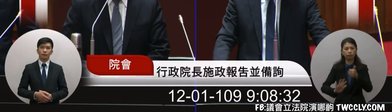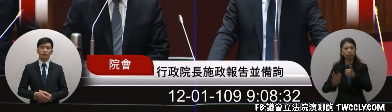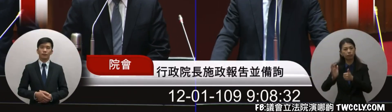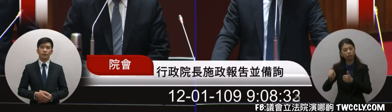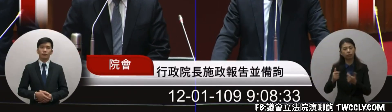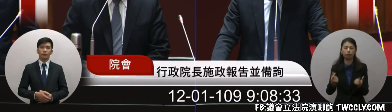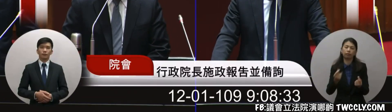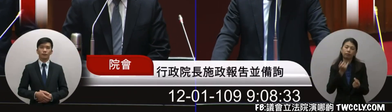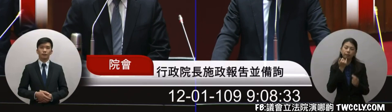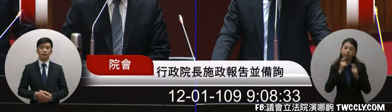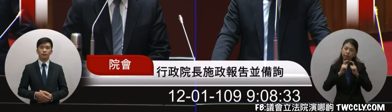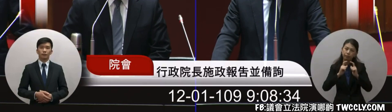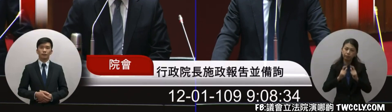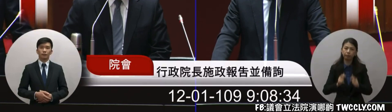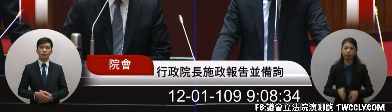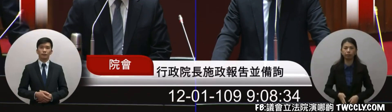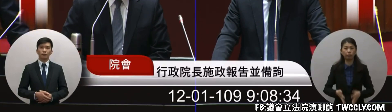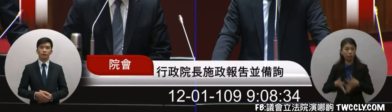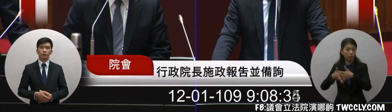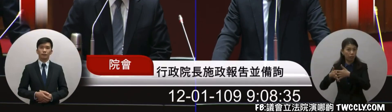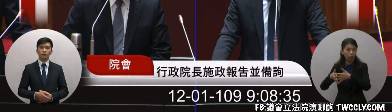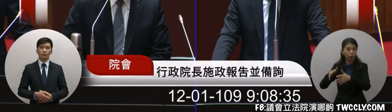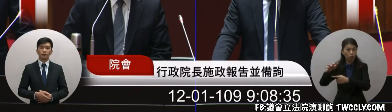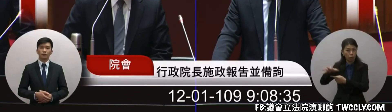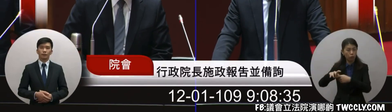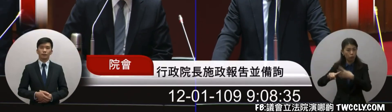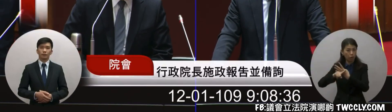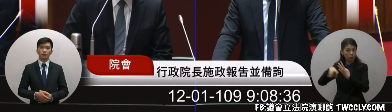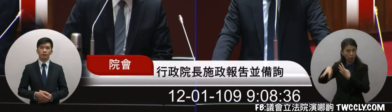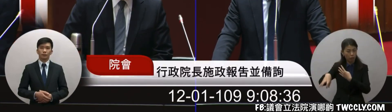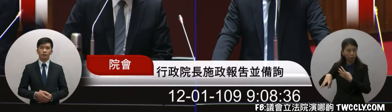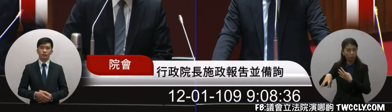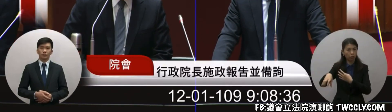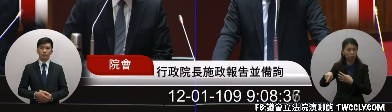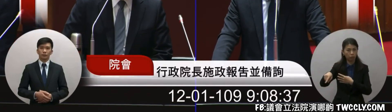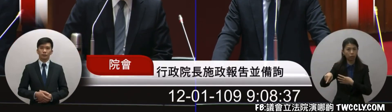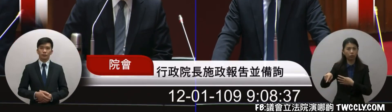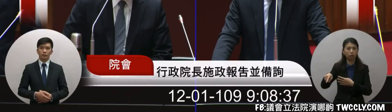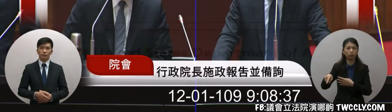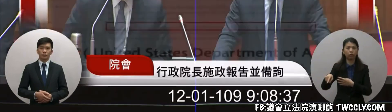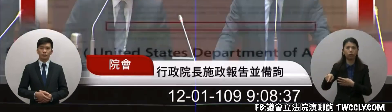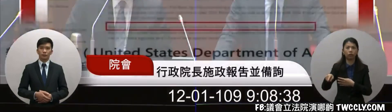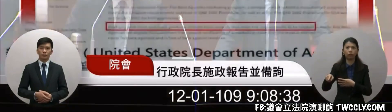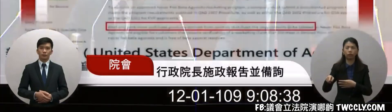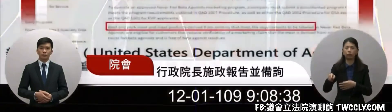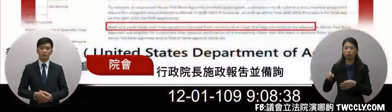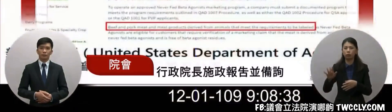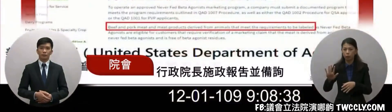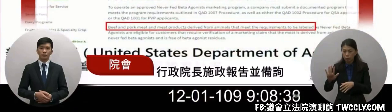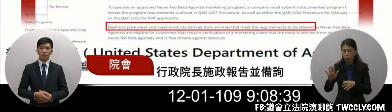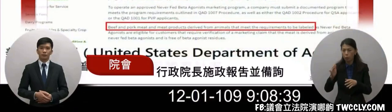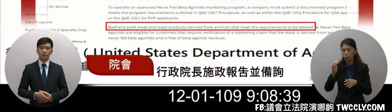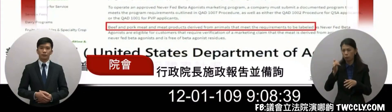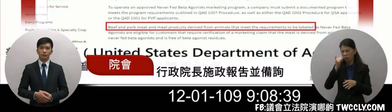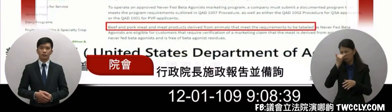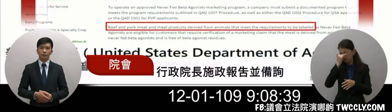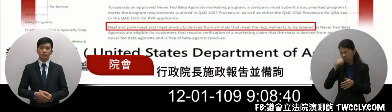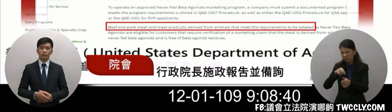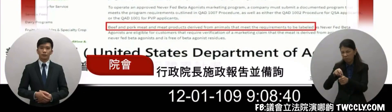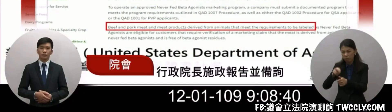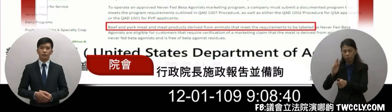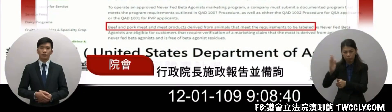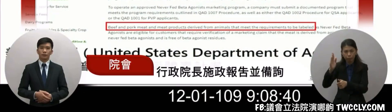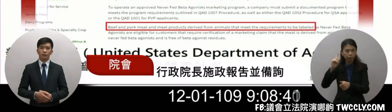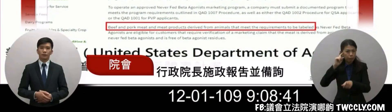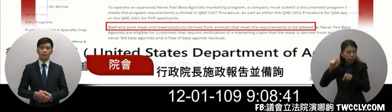可以。美国农业部哈，其实已经有一个叫做不曾喂食乙型受体素计划，我不知道这个主委你